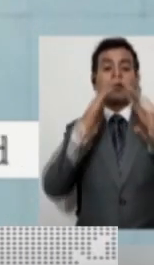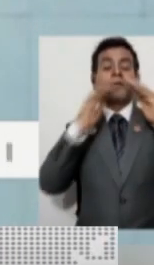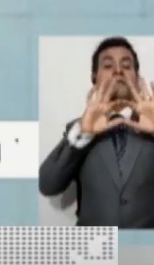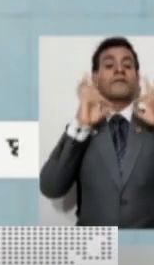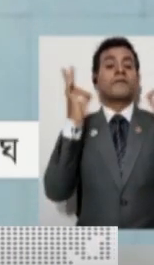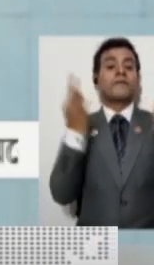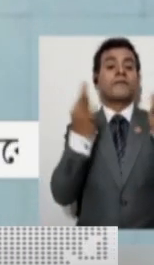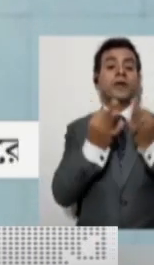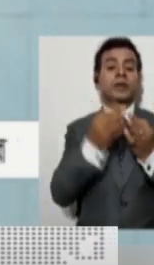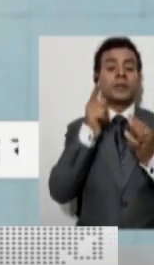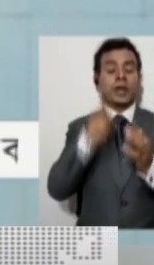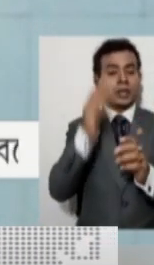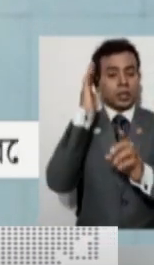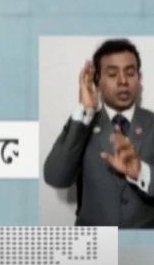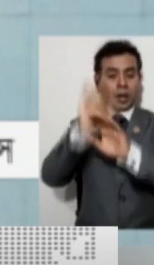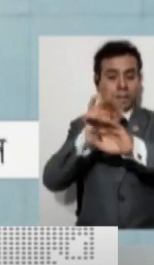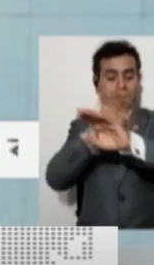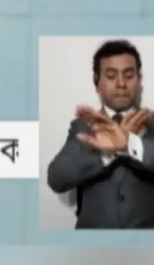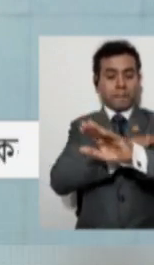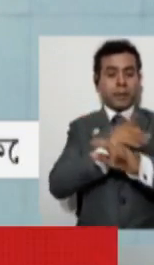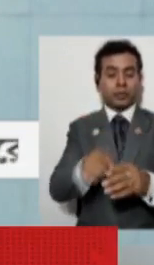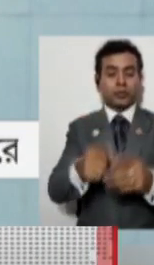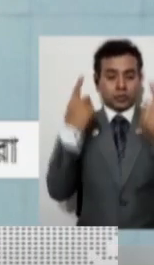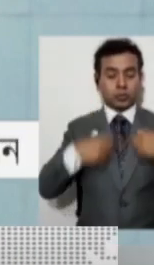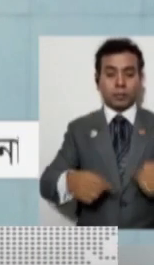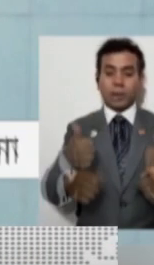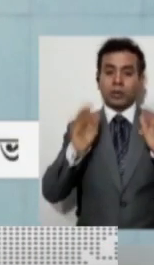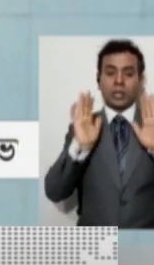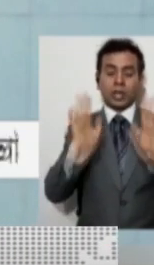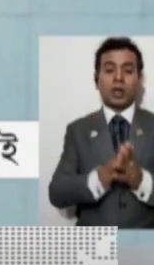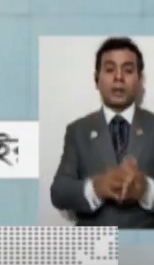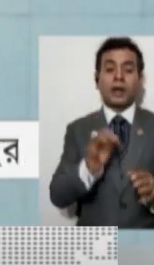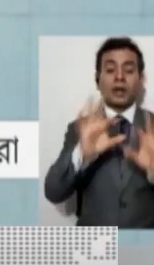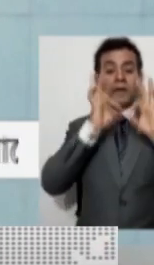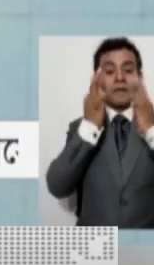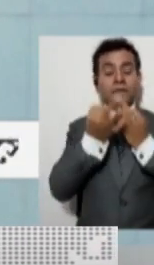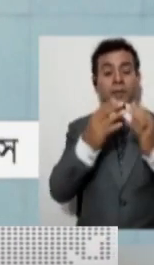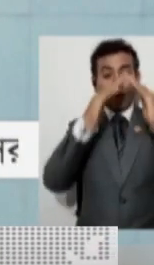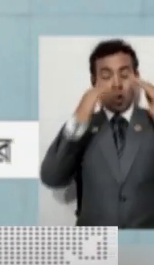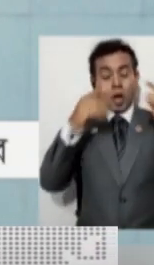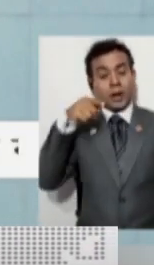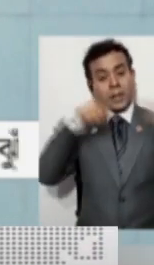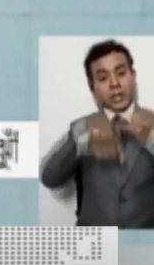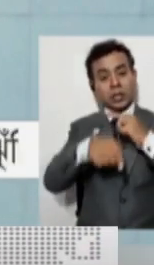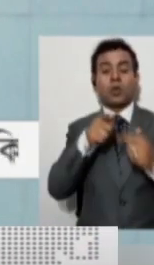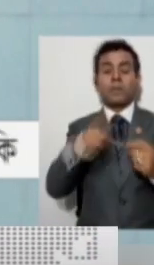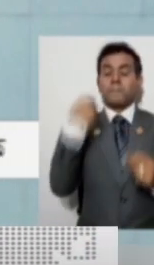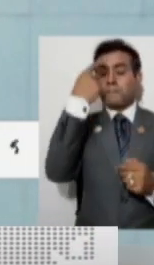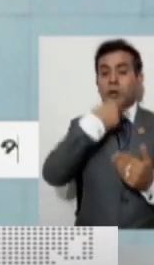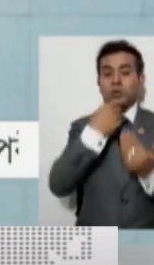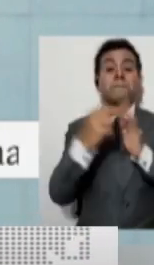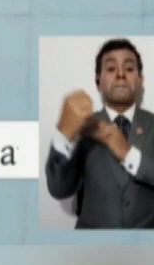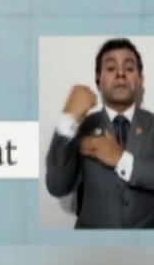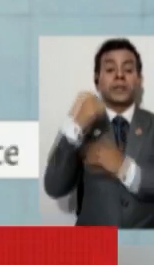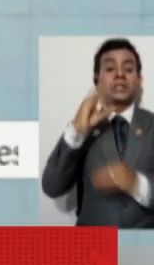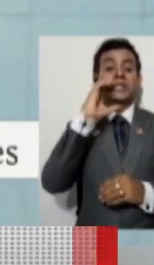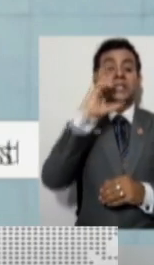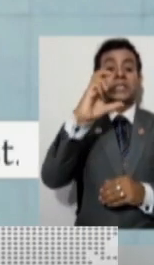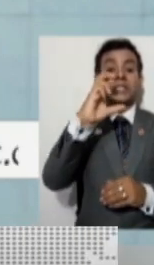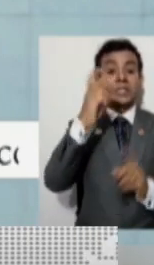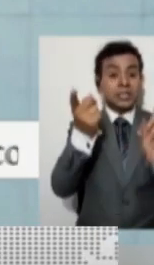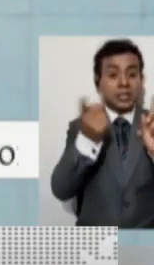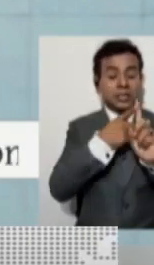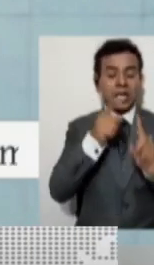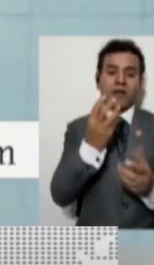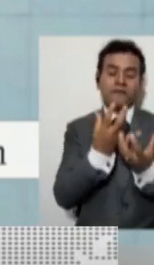অবশ্যই বজায় রেখে চলবেন। তবে এই পবিত্র রমজান মাসে রমজানের যে স্বাস্থ্যবিধিগুলো আছে সেগুলো মেনে চলবেন। ভিটামিন সি